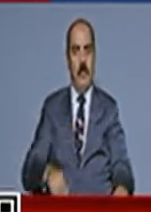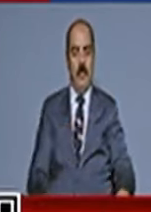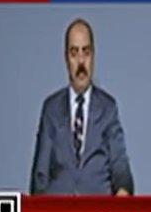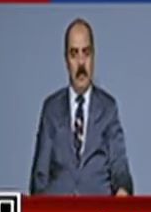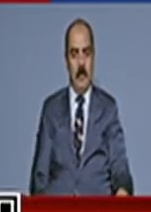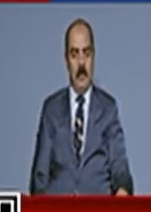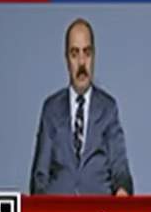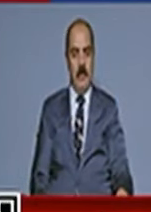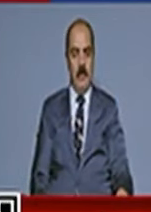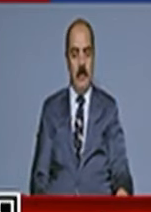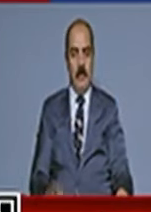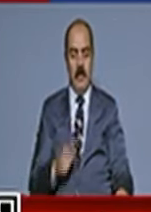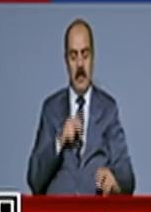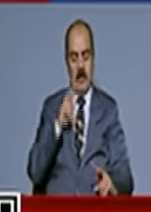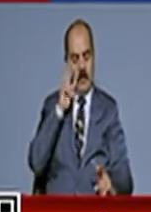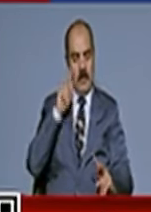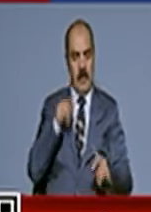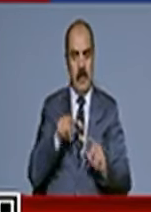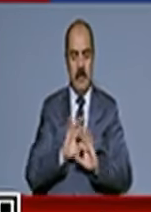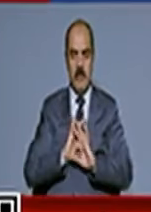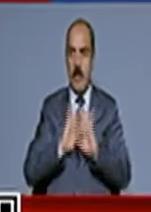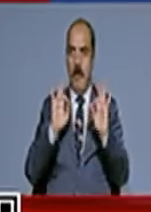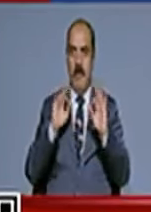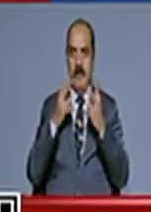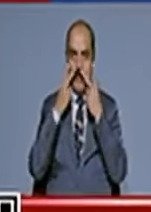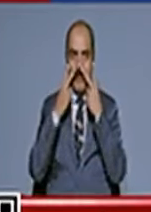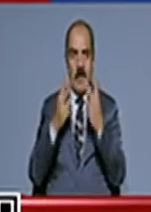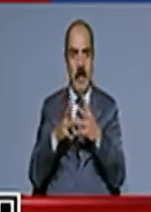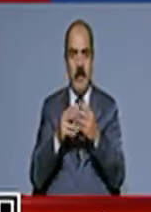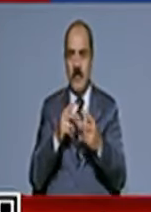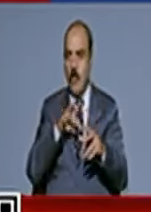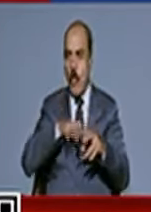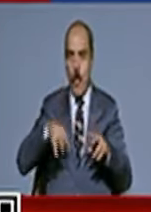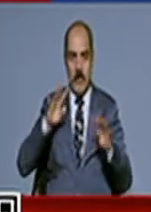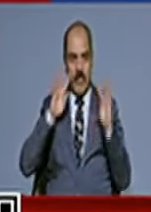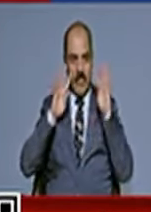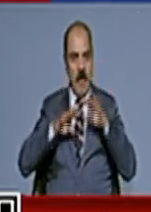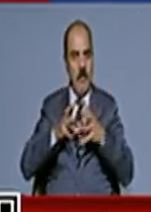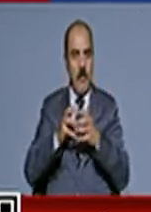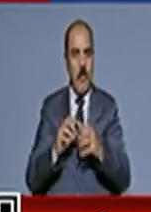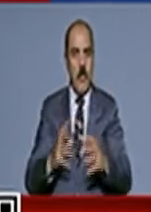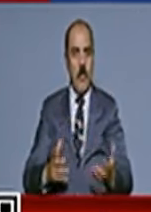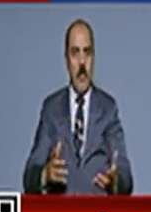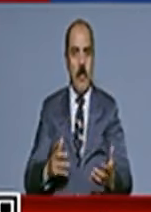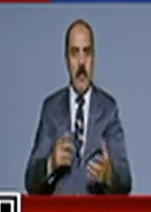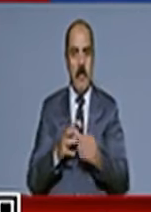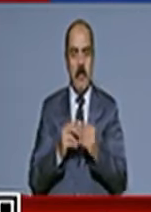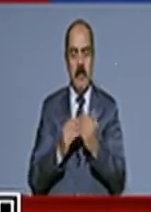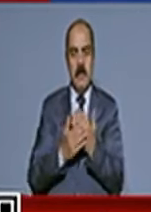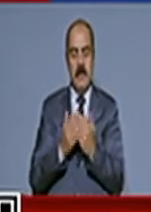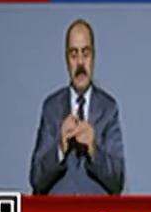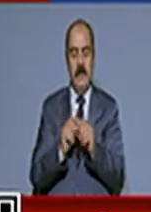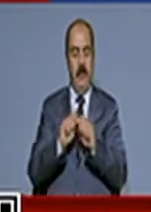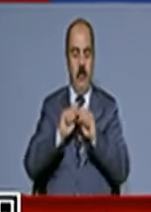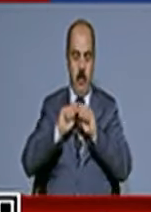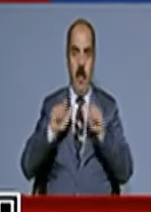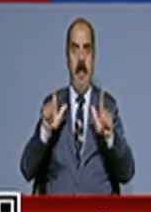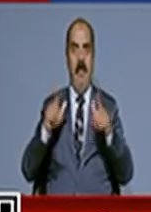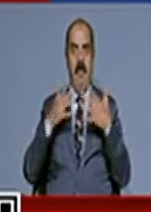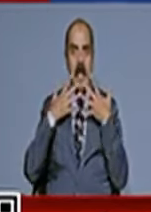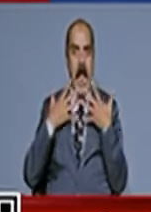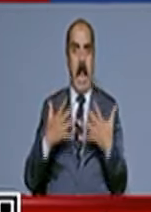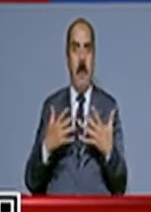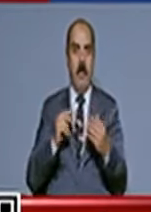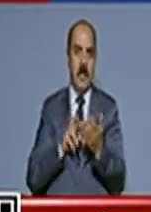إن هذا الحدث العظيم الذي نشهده اليوم يمثل صفحة مضيئة أخرى في